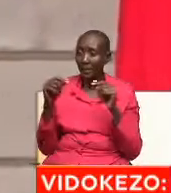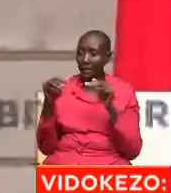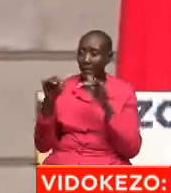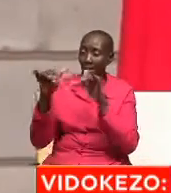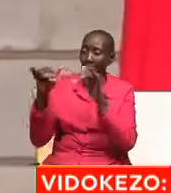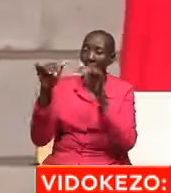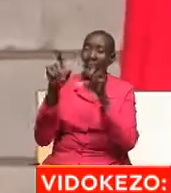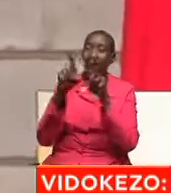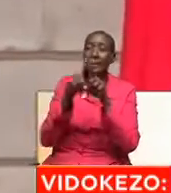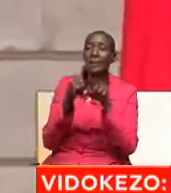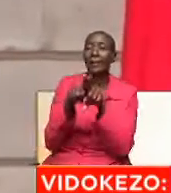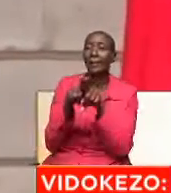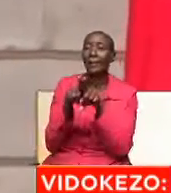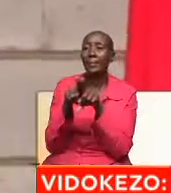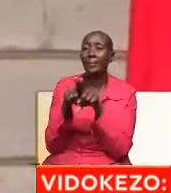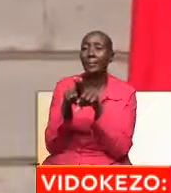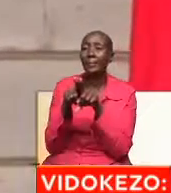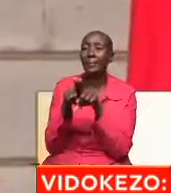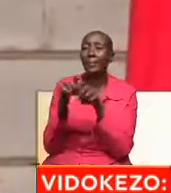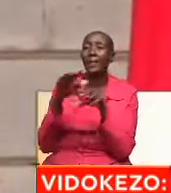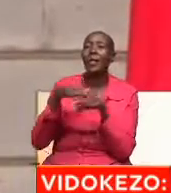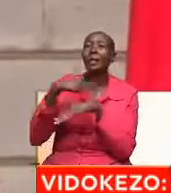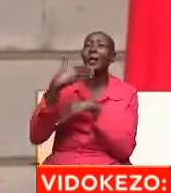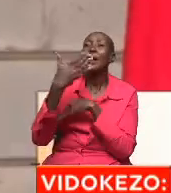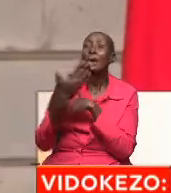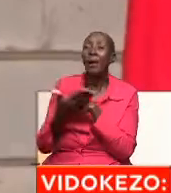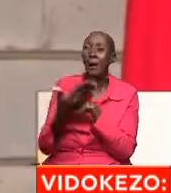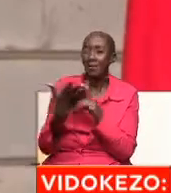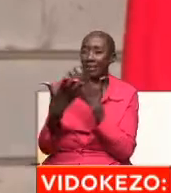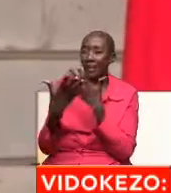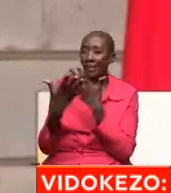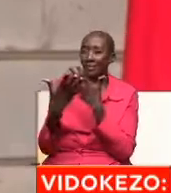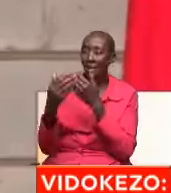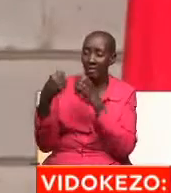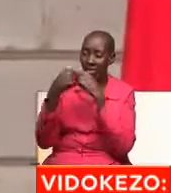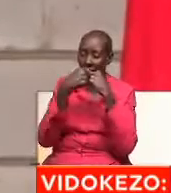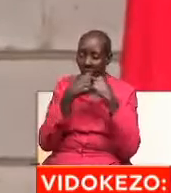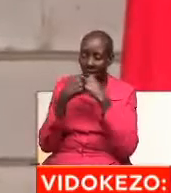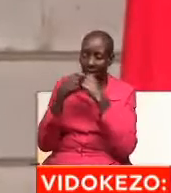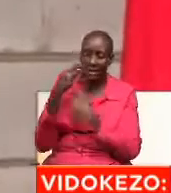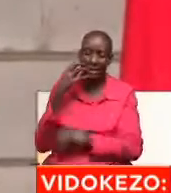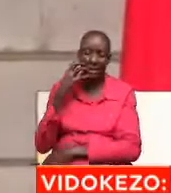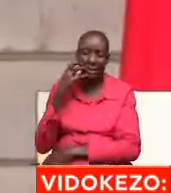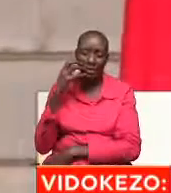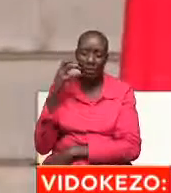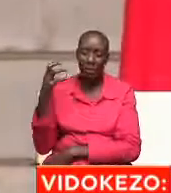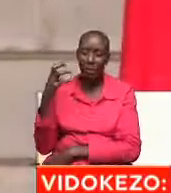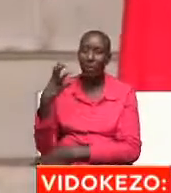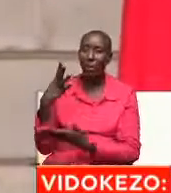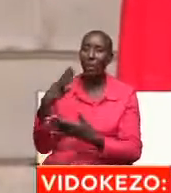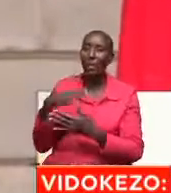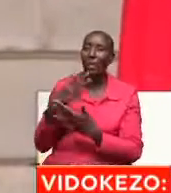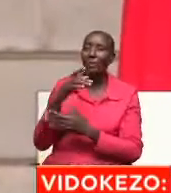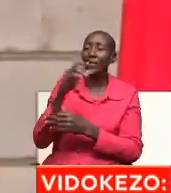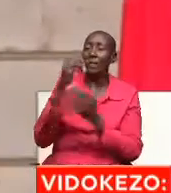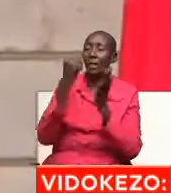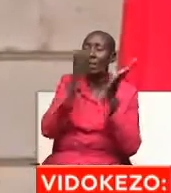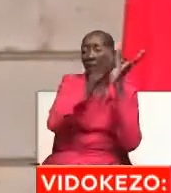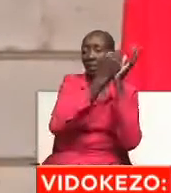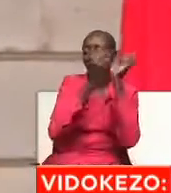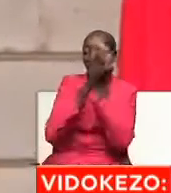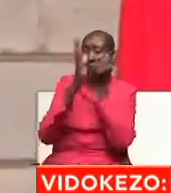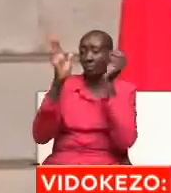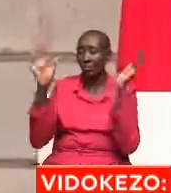same. After the trial, sorrow and gloom that comes with the crucifixion of Christ